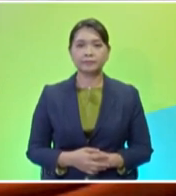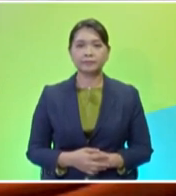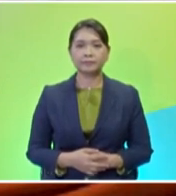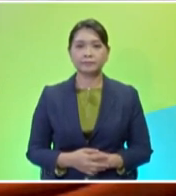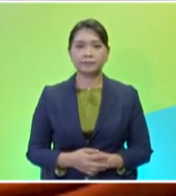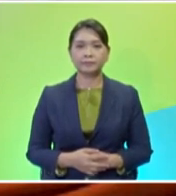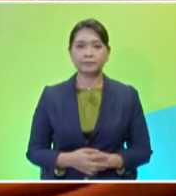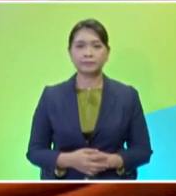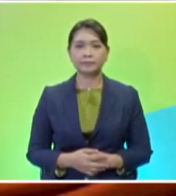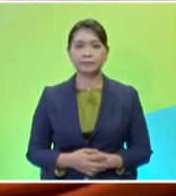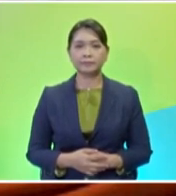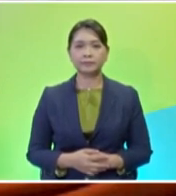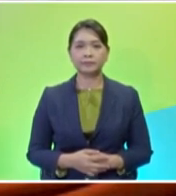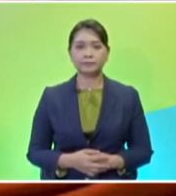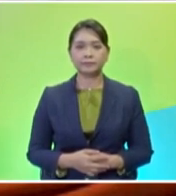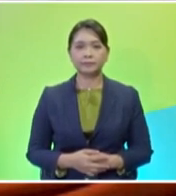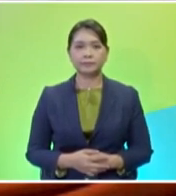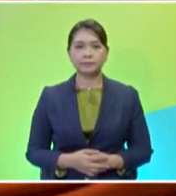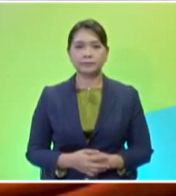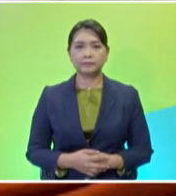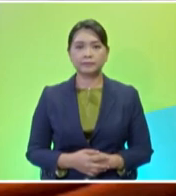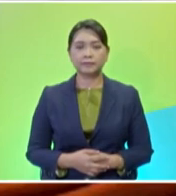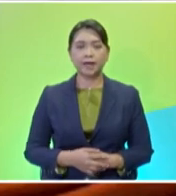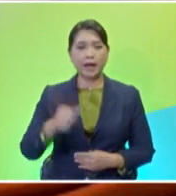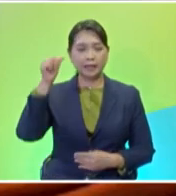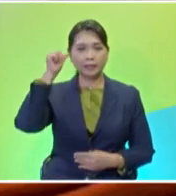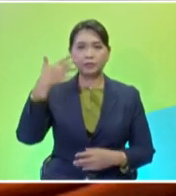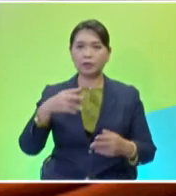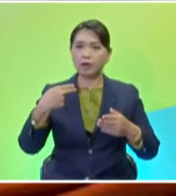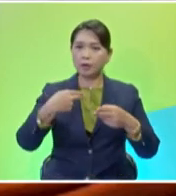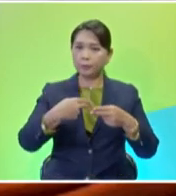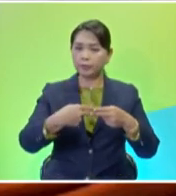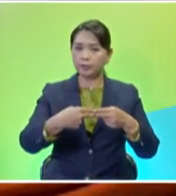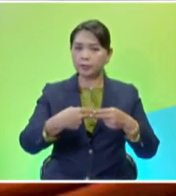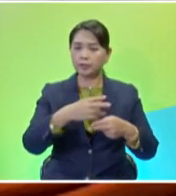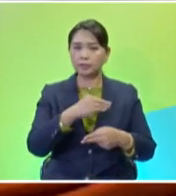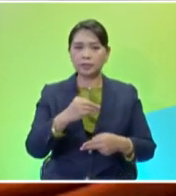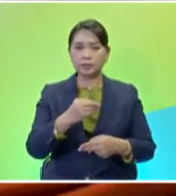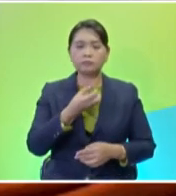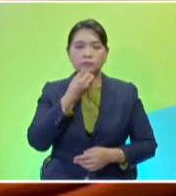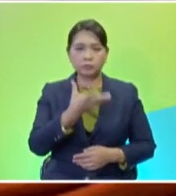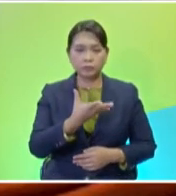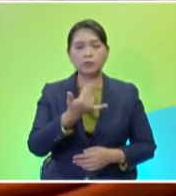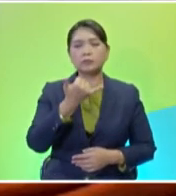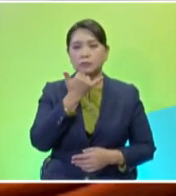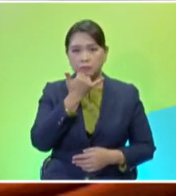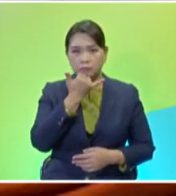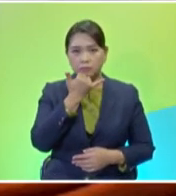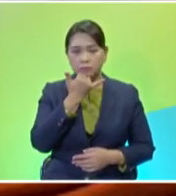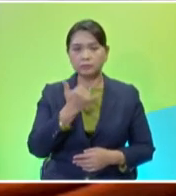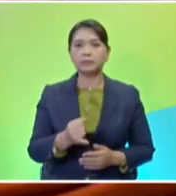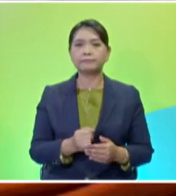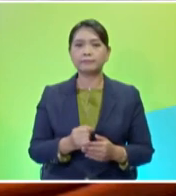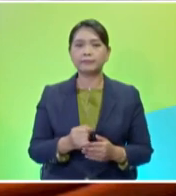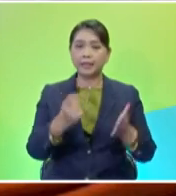kita lihat ayat yang seterusnya Ali telah menghampiri Prabu lalu mengaku kesalahannya jujur